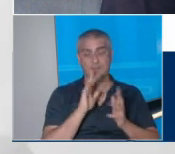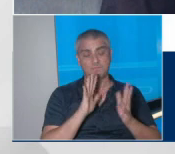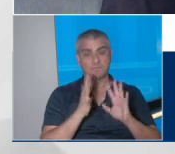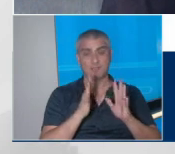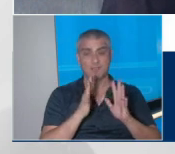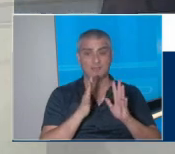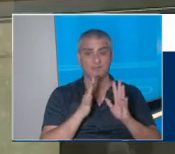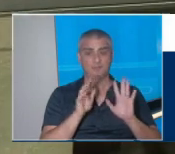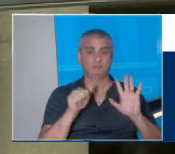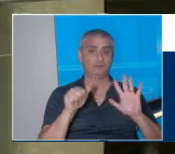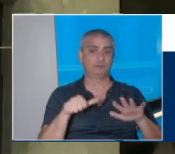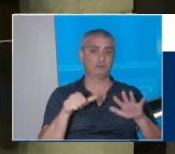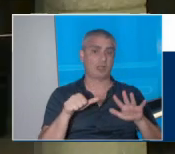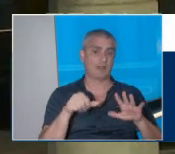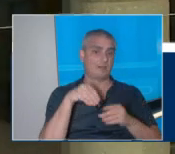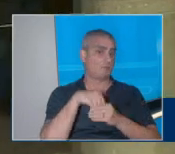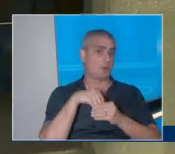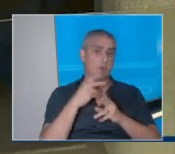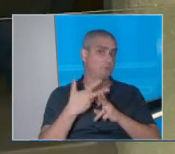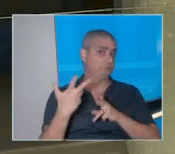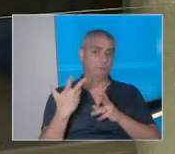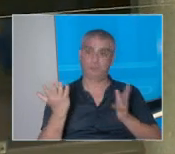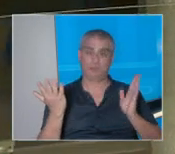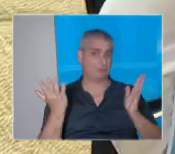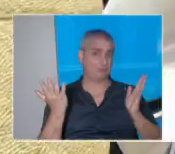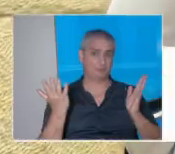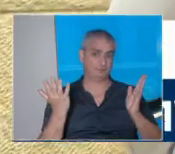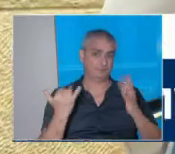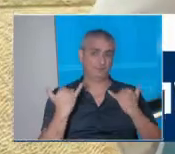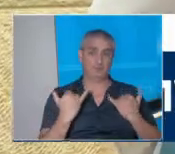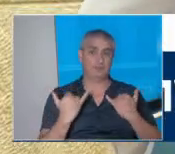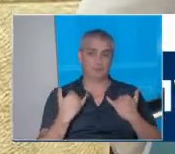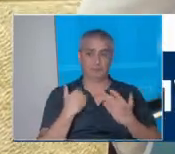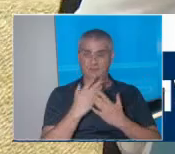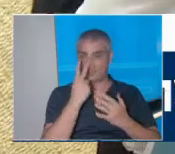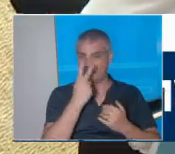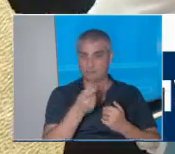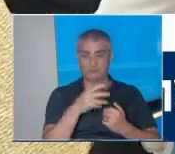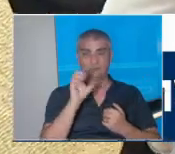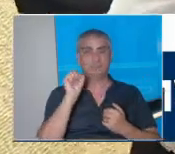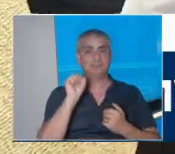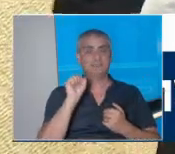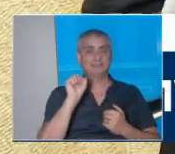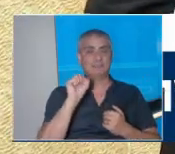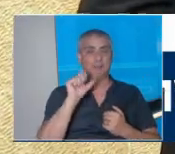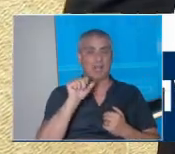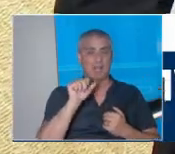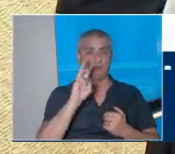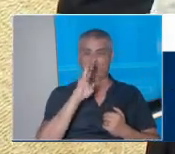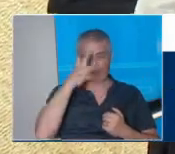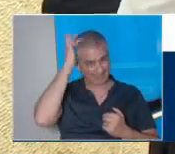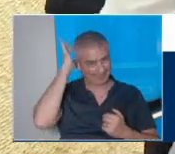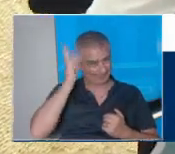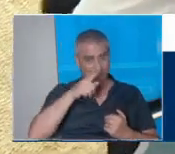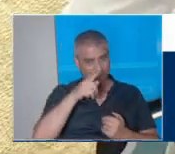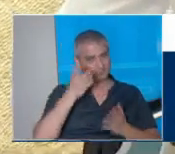כנראה 6,000 קולות. היום ראינו שסמי אבו שחאדה בעצם